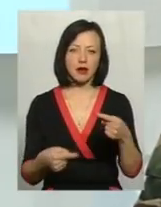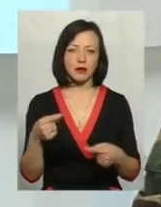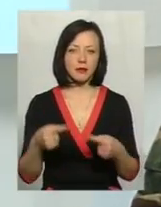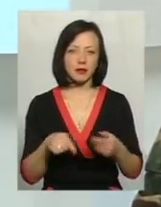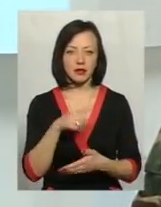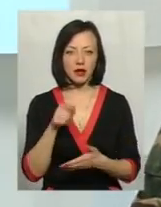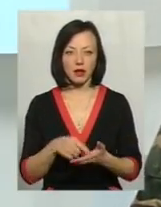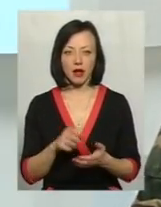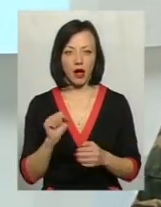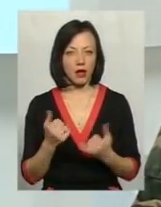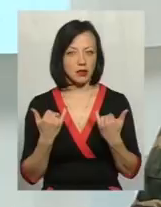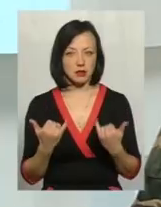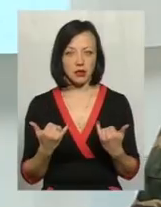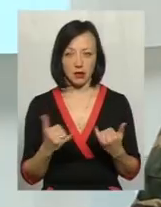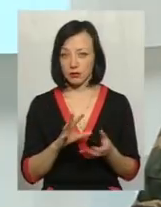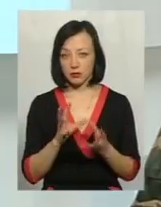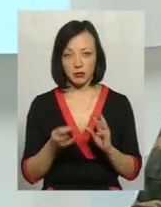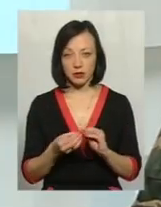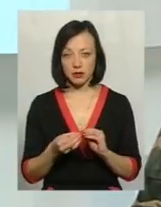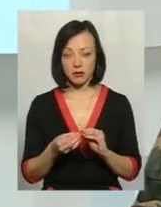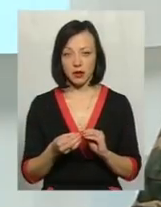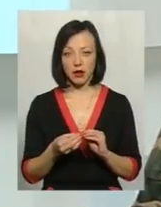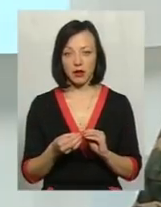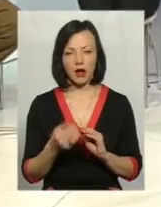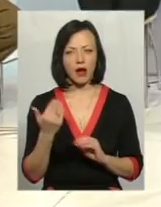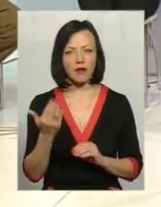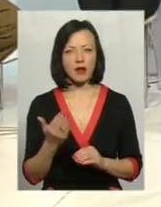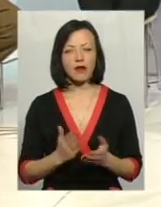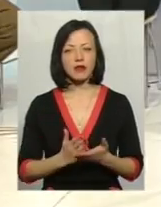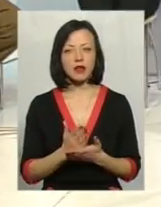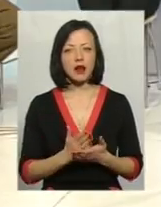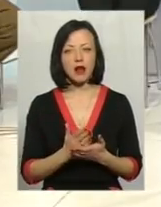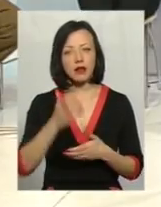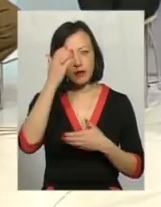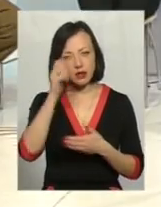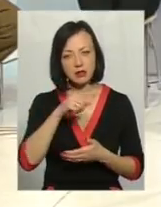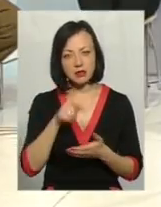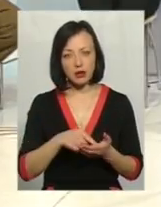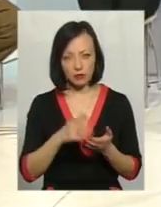ще. А зараз, в принципі, не бачу. А ви як ветерани що... Афганістану?